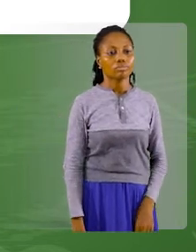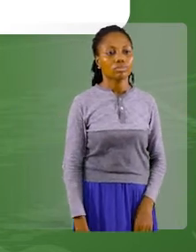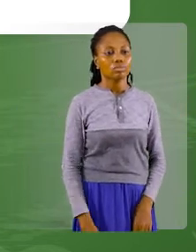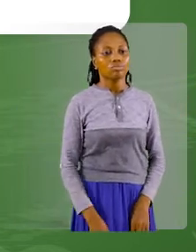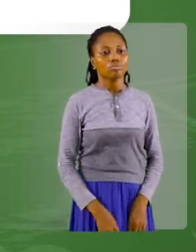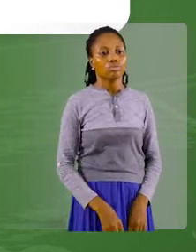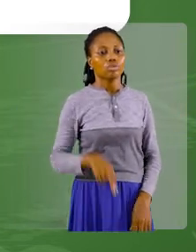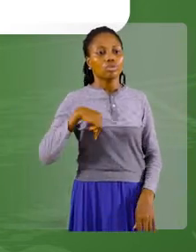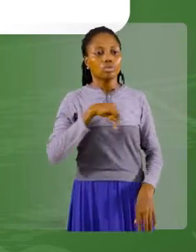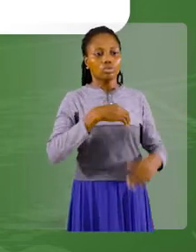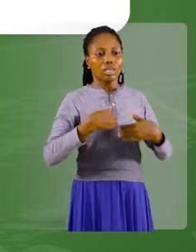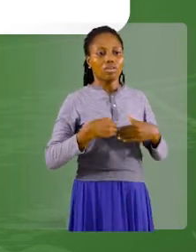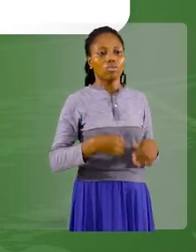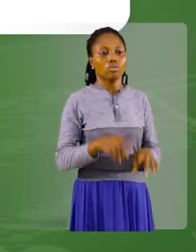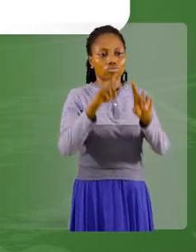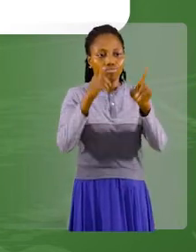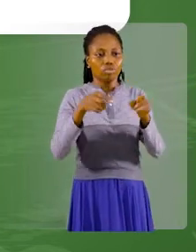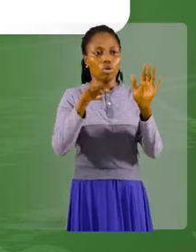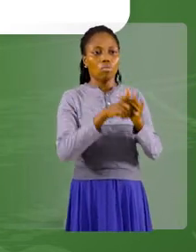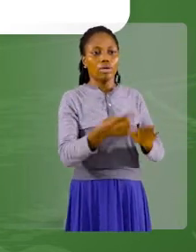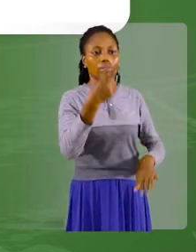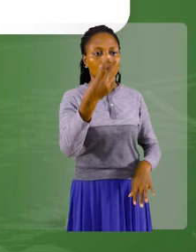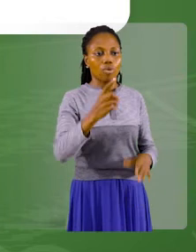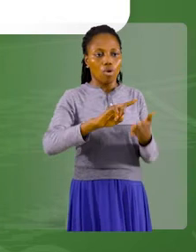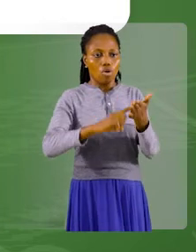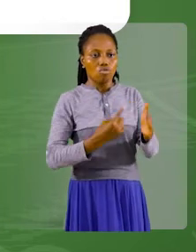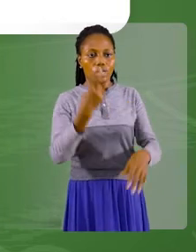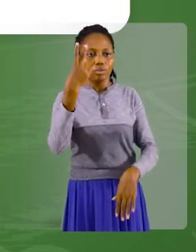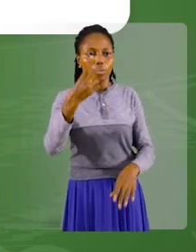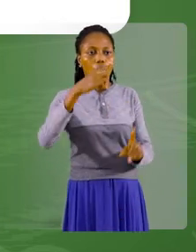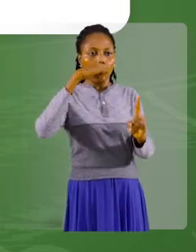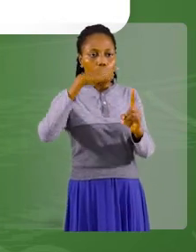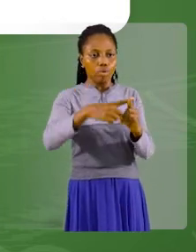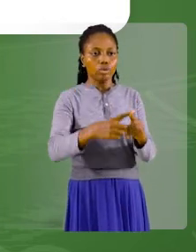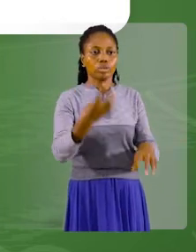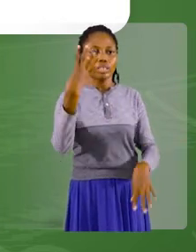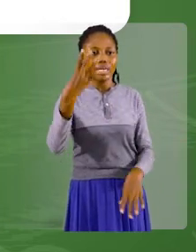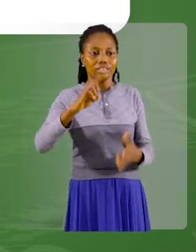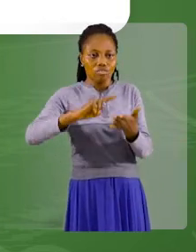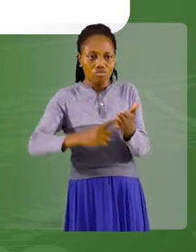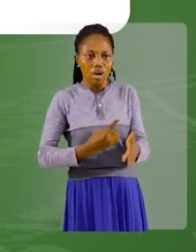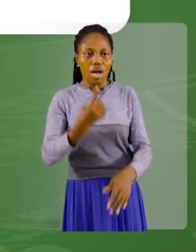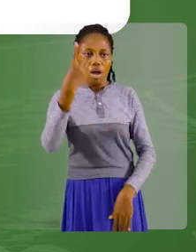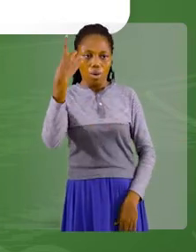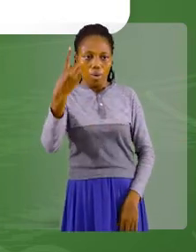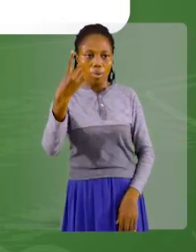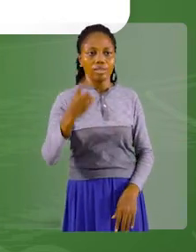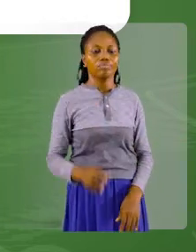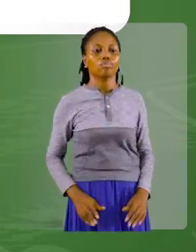On a -2 fois 2 plus 4 fois